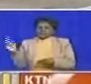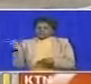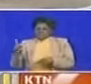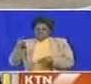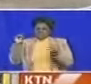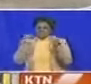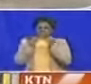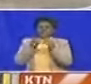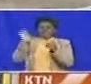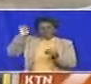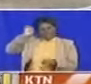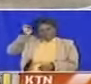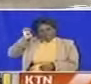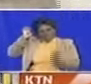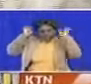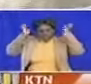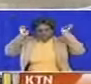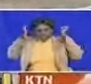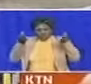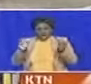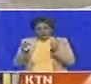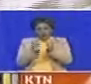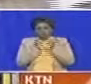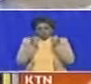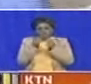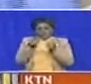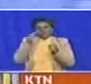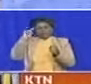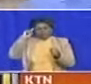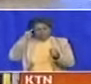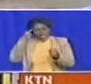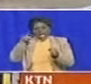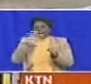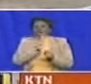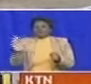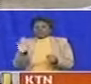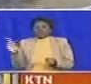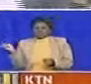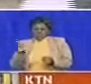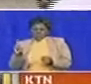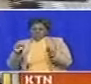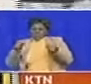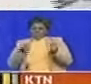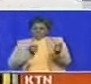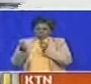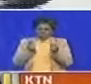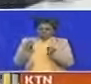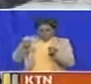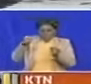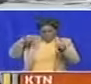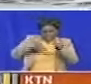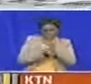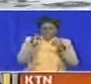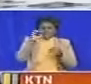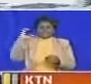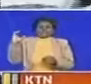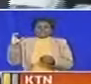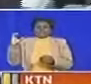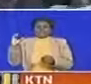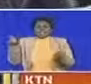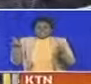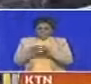Addis Ababa, Ethiopia, mnamo Oktoba mwaka huu, walipoazimia kwamba hakuna rais aliye madarakani atakayefikishwa mahakamani ICC. Na